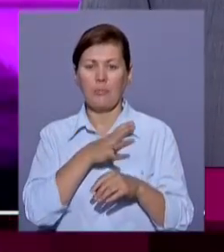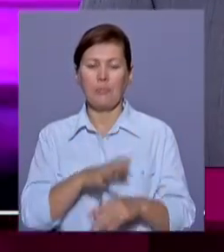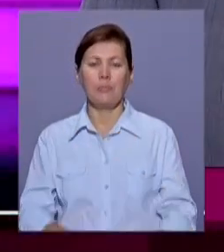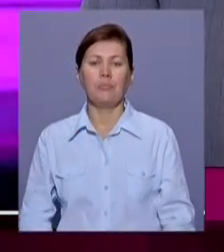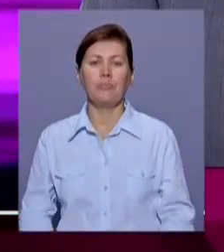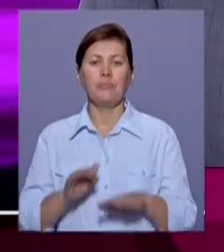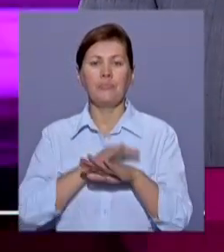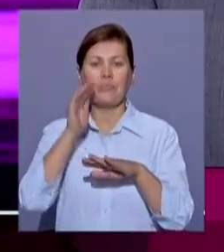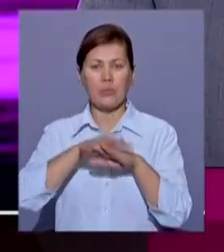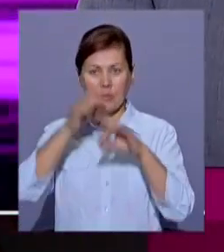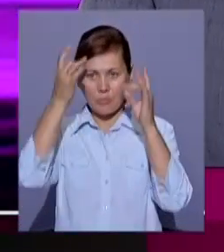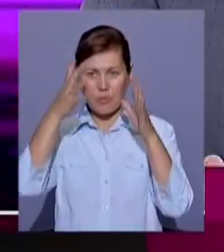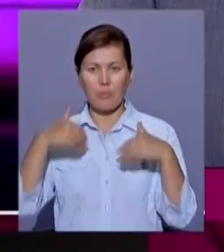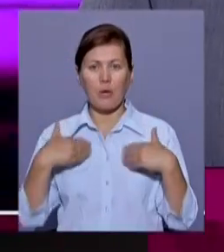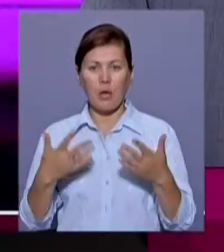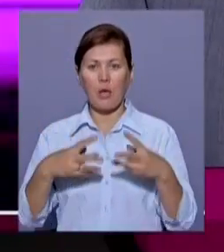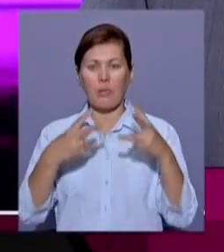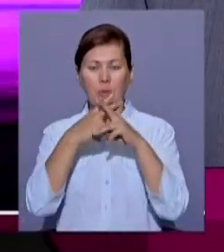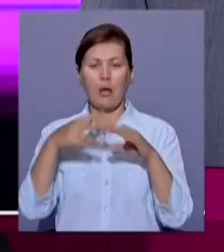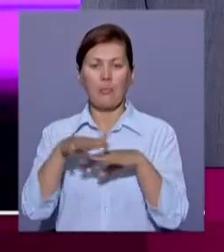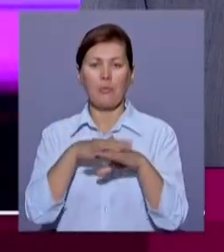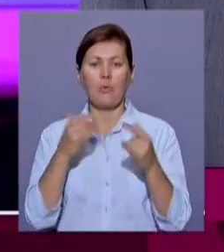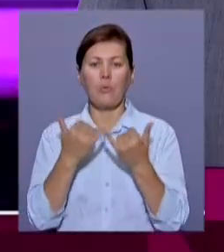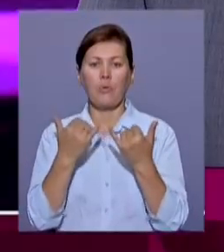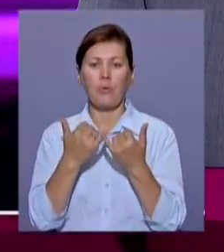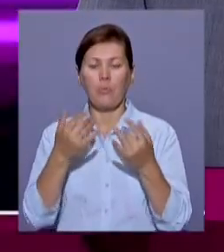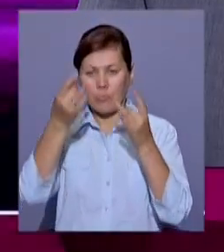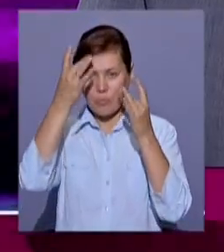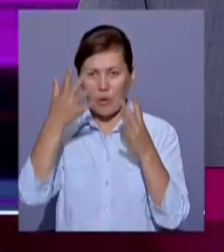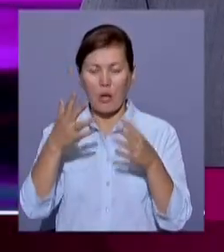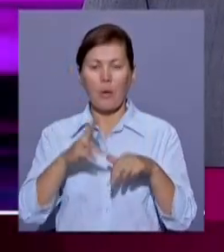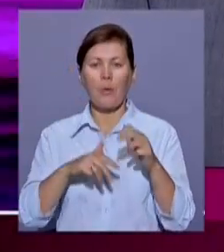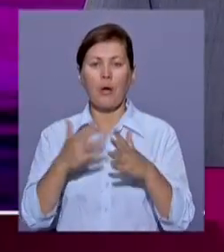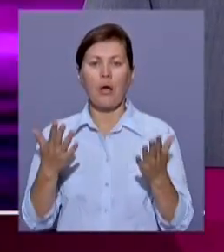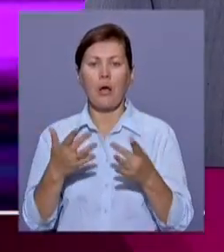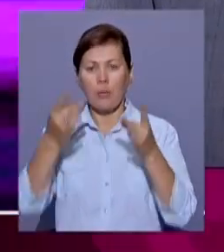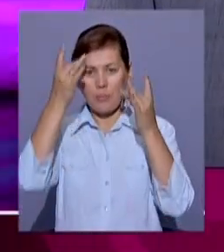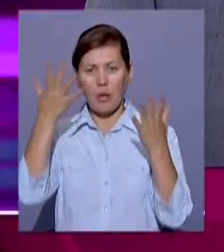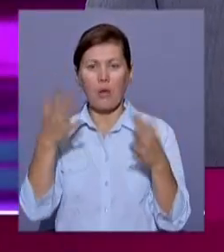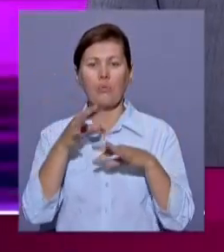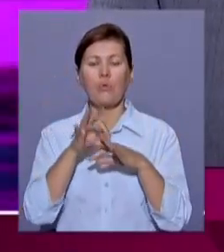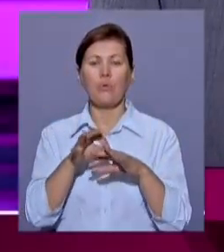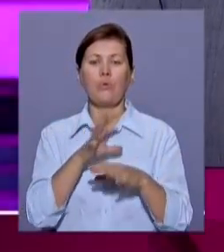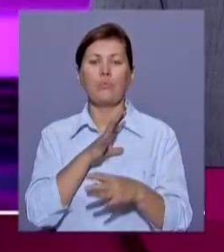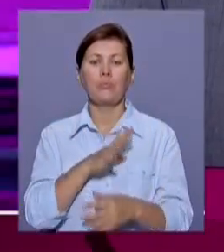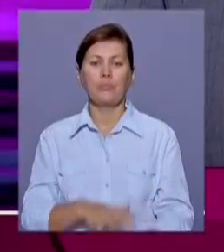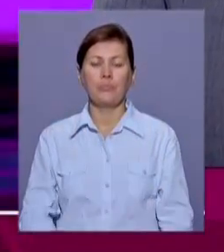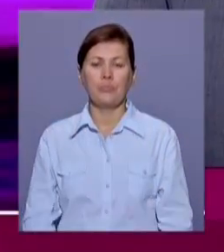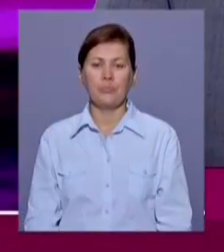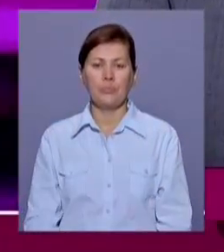кеш, мереке құтты болсын. Елорда халқы мен қонақтарының мерекелік көңіл күйлері қалай, мейрам қалай тойлануда?